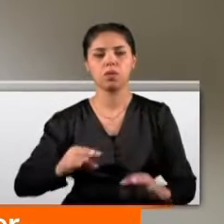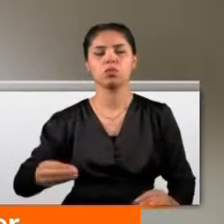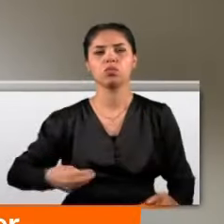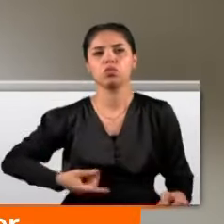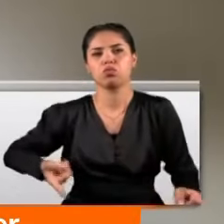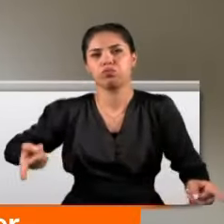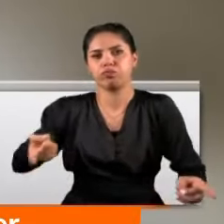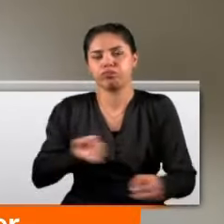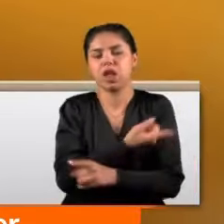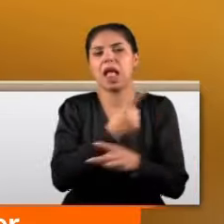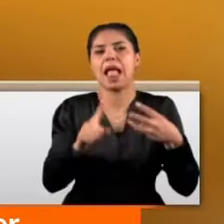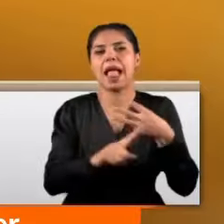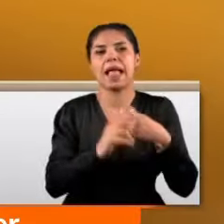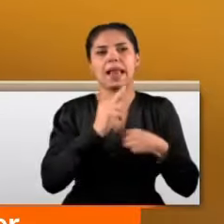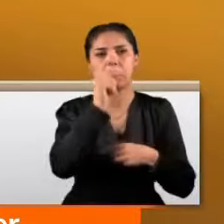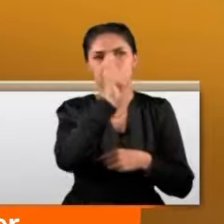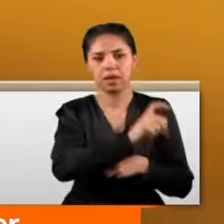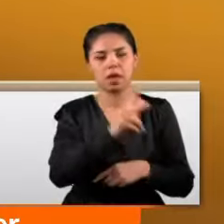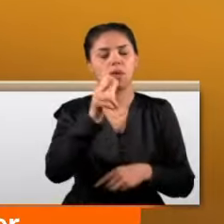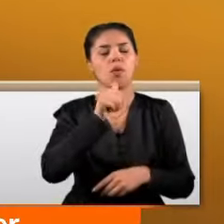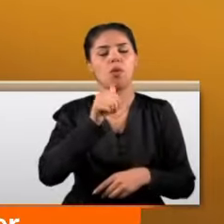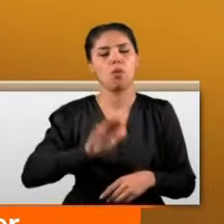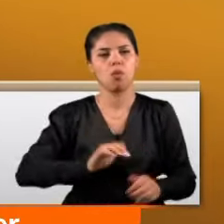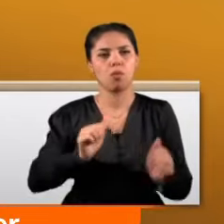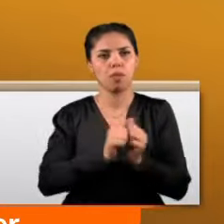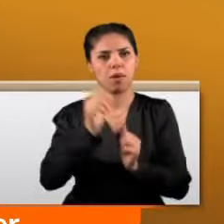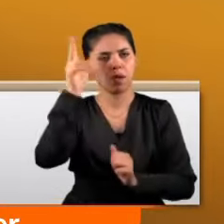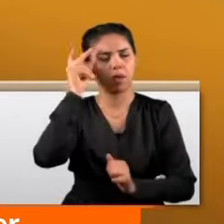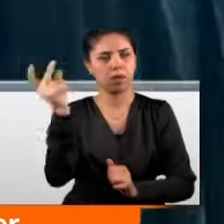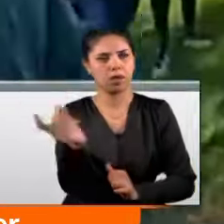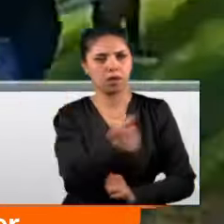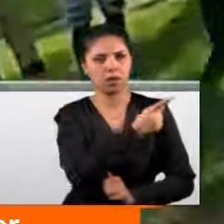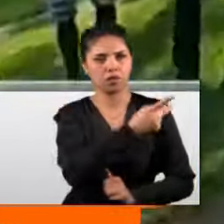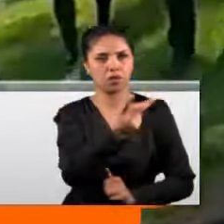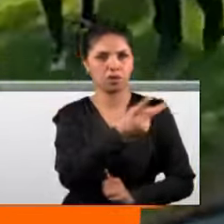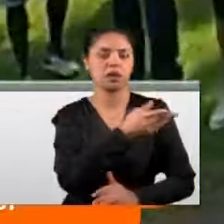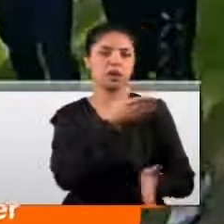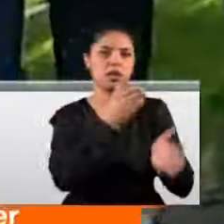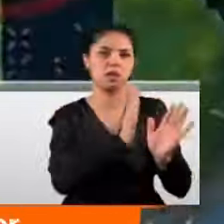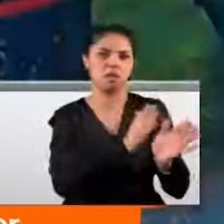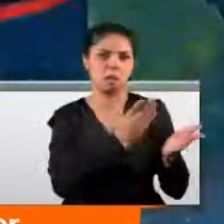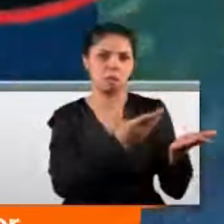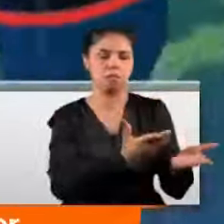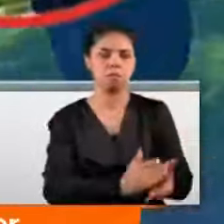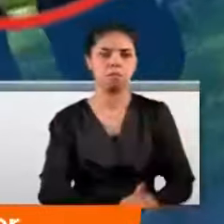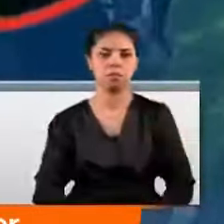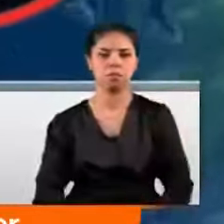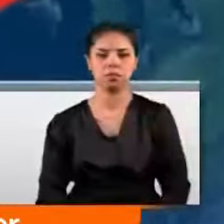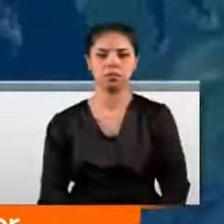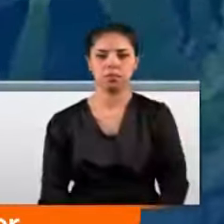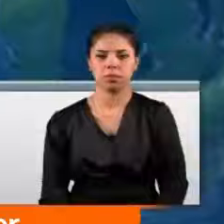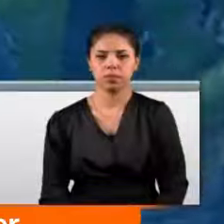zinciri, Eylem Tok'un oğlunu Amerika Birleşik Devletleri'ne kaçırmasıyla devam etmişti.